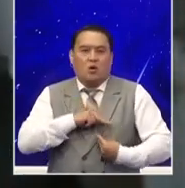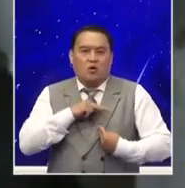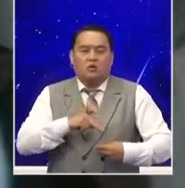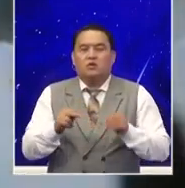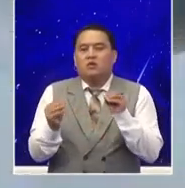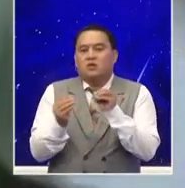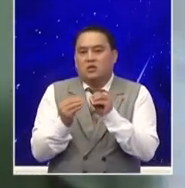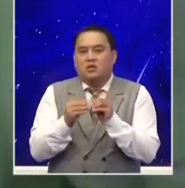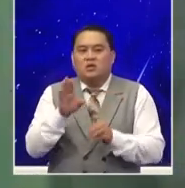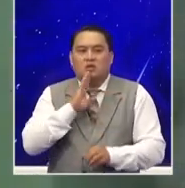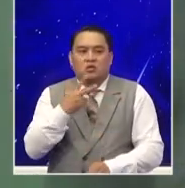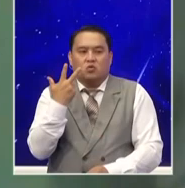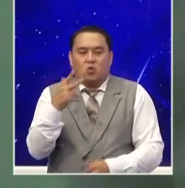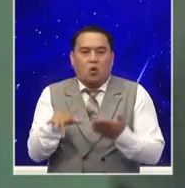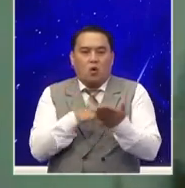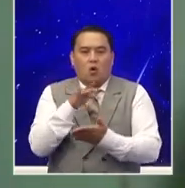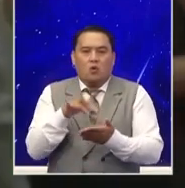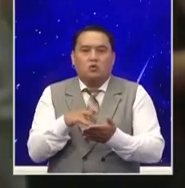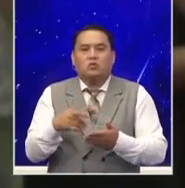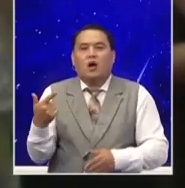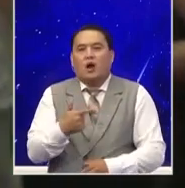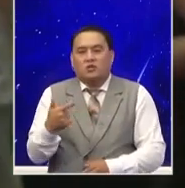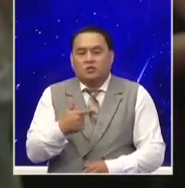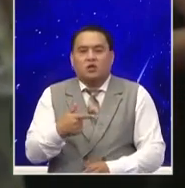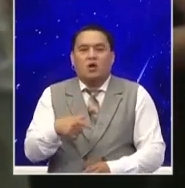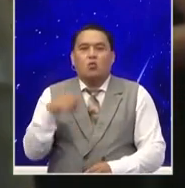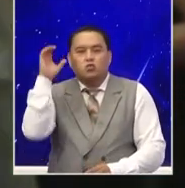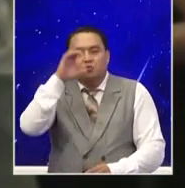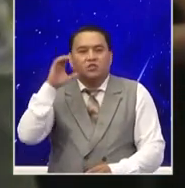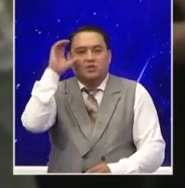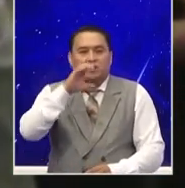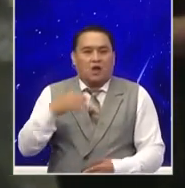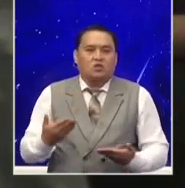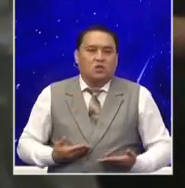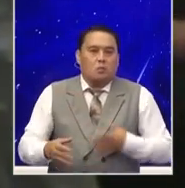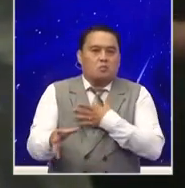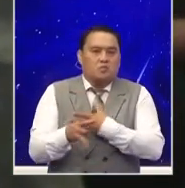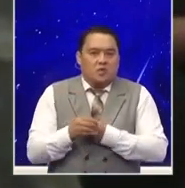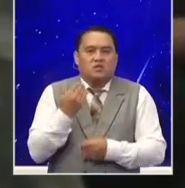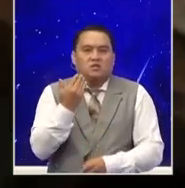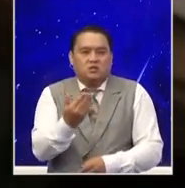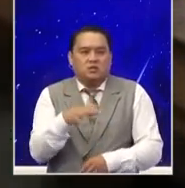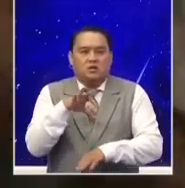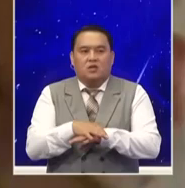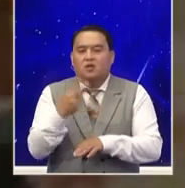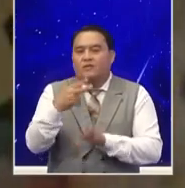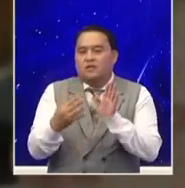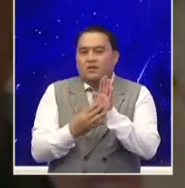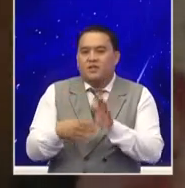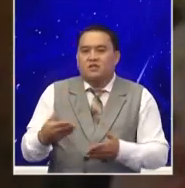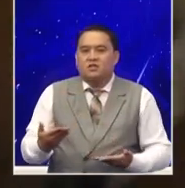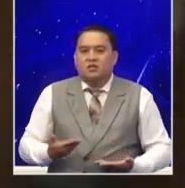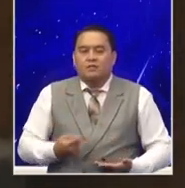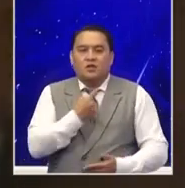10 девушек. Трое из них – гражданки Узбекистана. Жриц любви задержались поличным вместе с их покровительницей, 29-летней